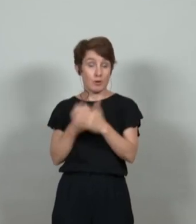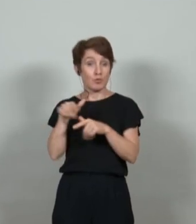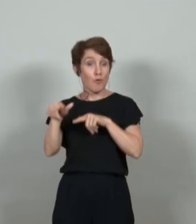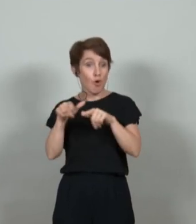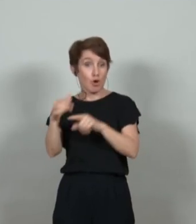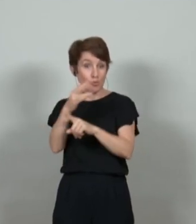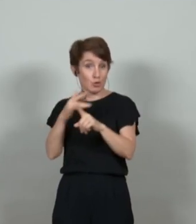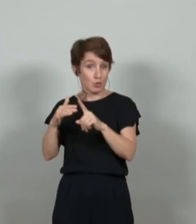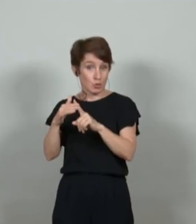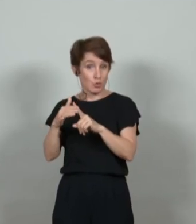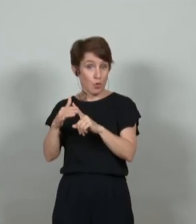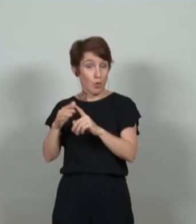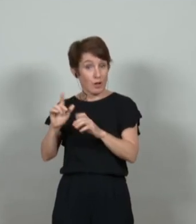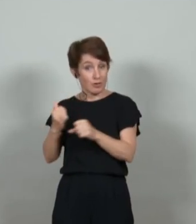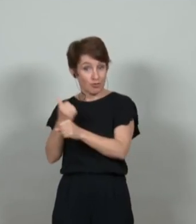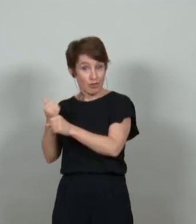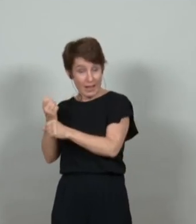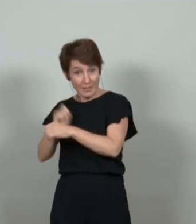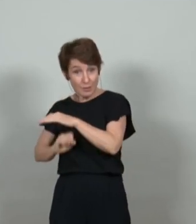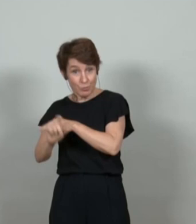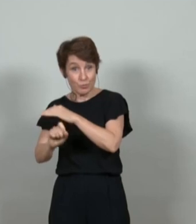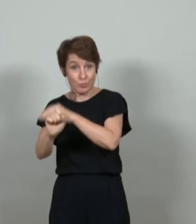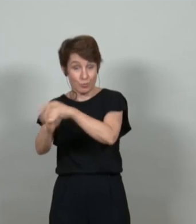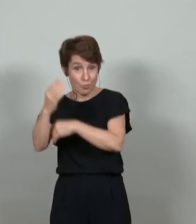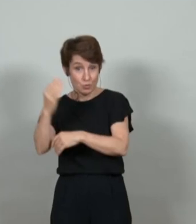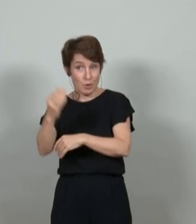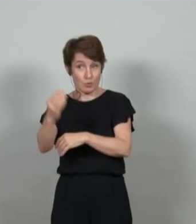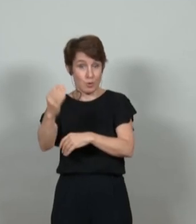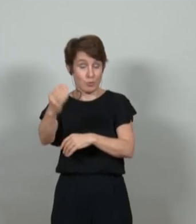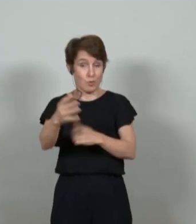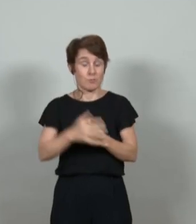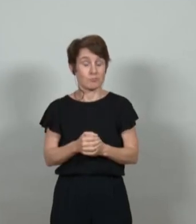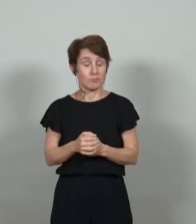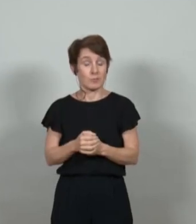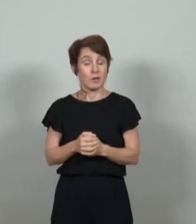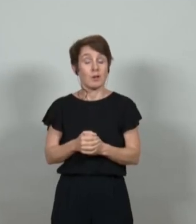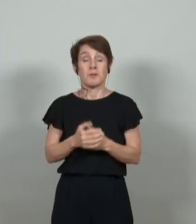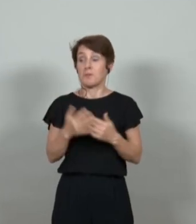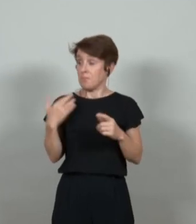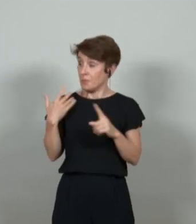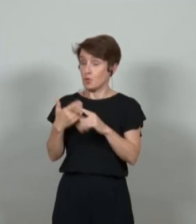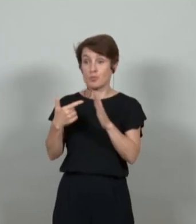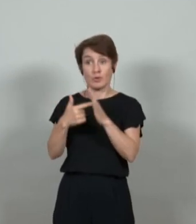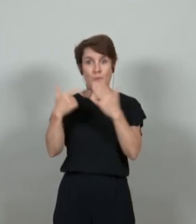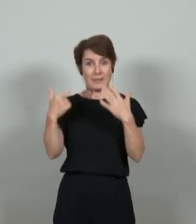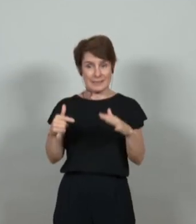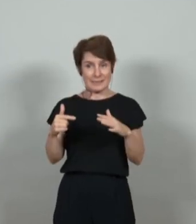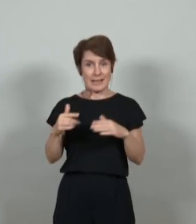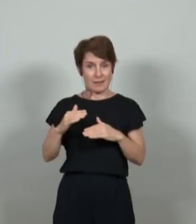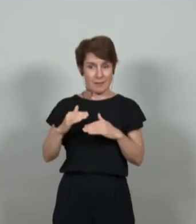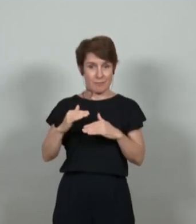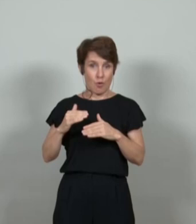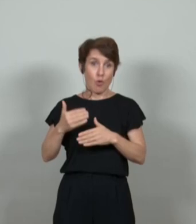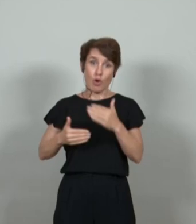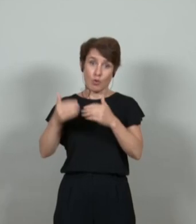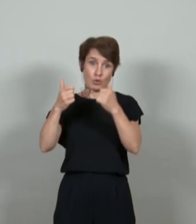devraient donc sortir de terre chaque année pour satisfaire donc la demande il ne se construit depuis 2017 que 88000